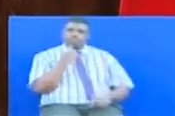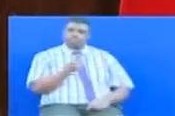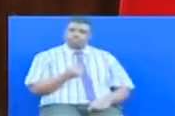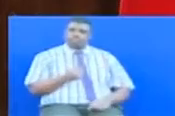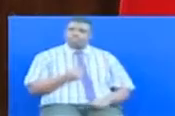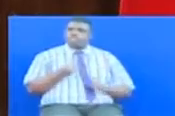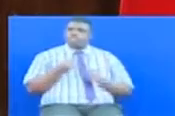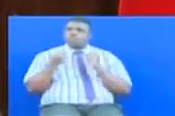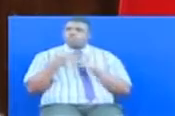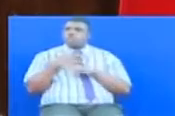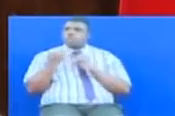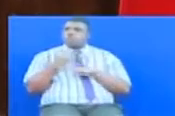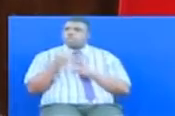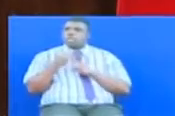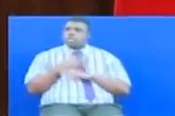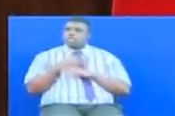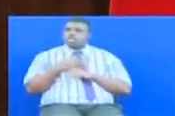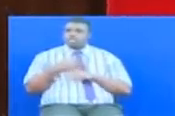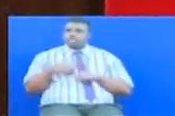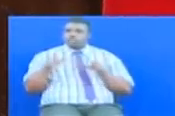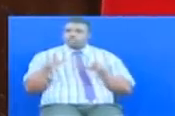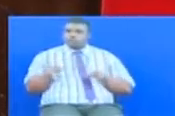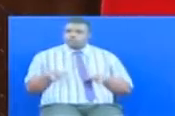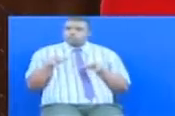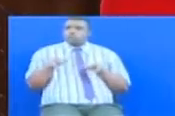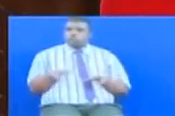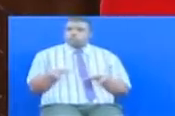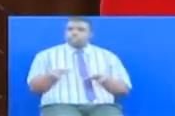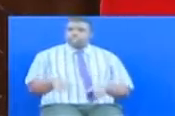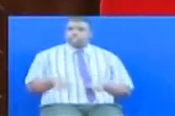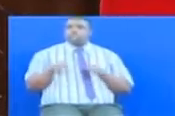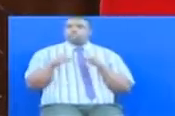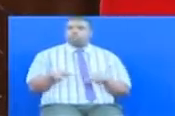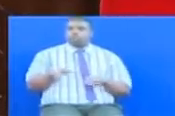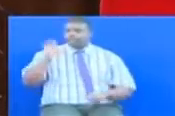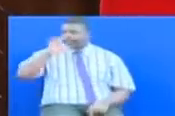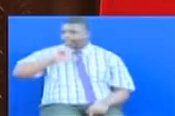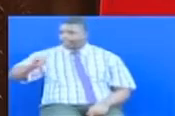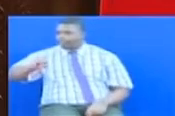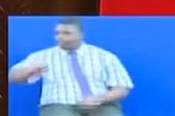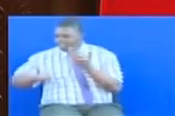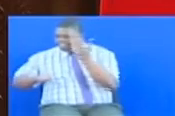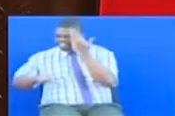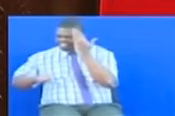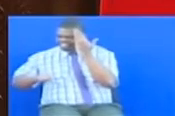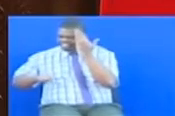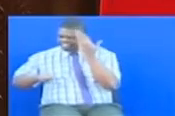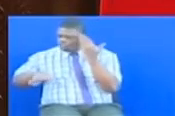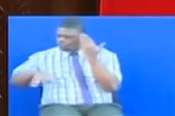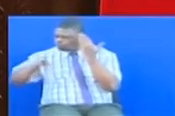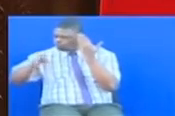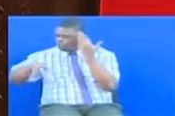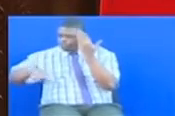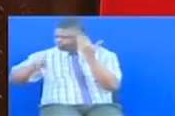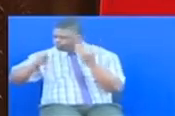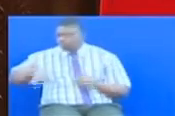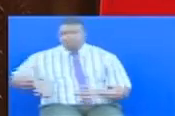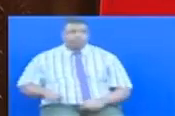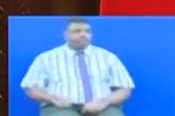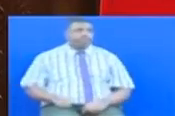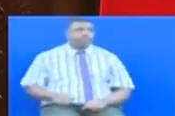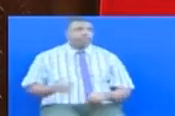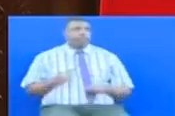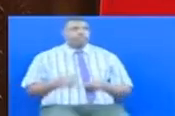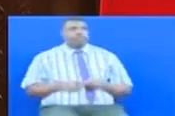za chura zizuii tembo kunywa maji. Mheshimiwa Naibu Spika, jambo lingine napenda ni mshukuru